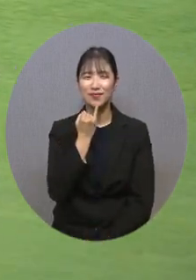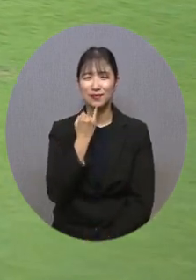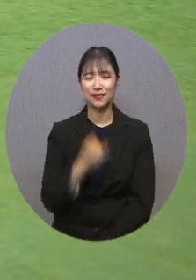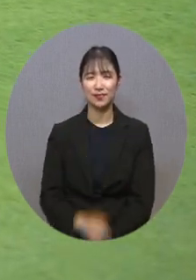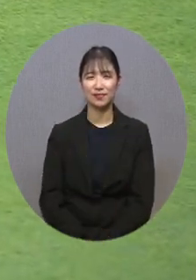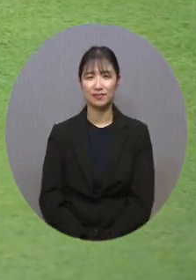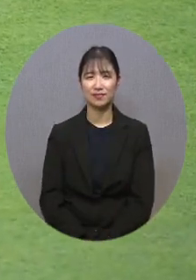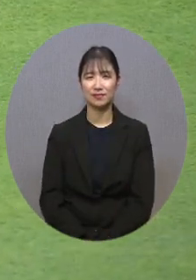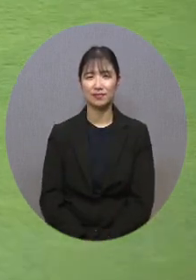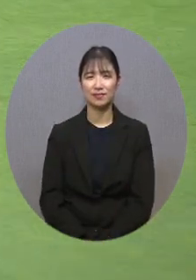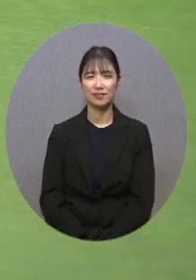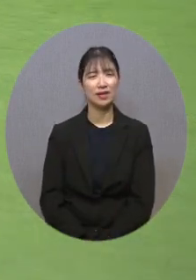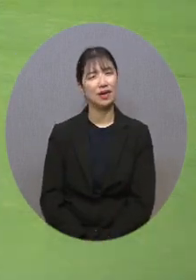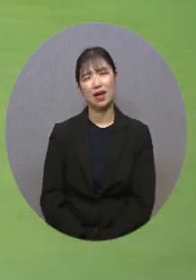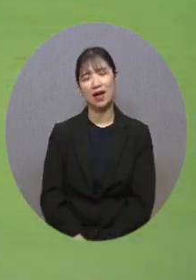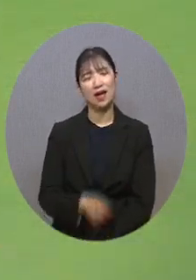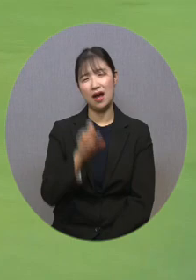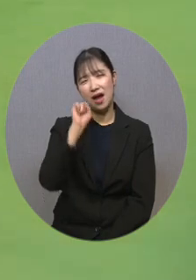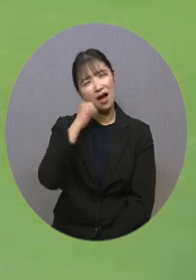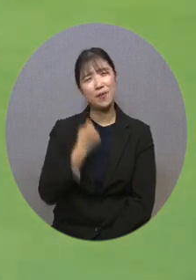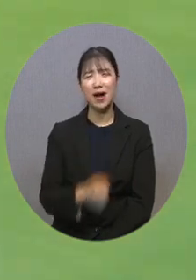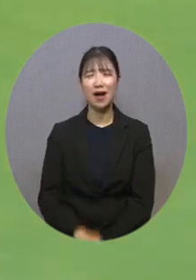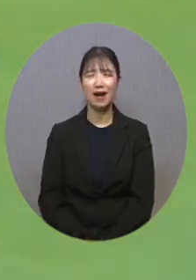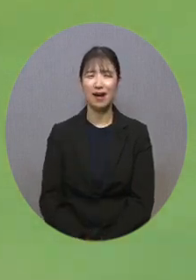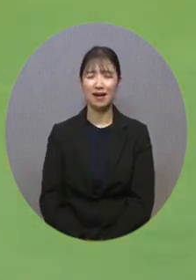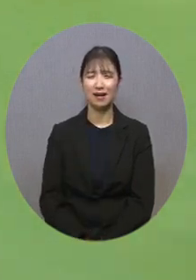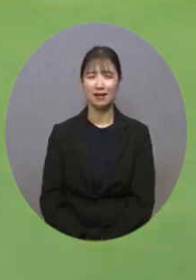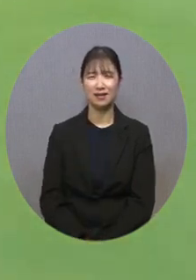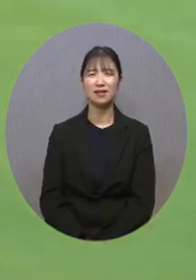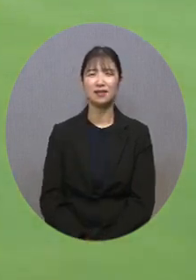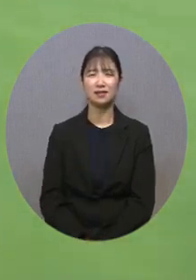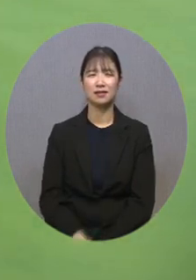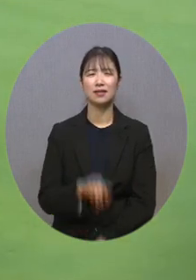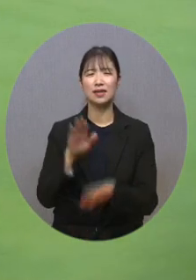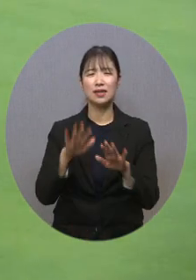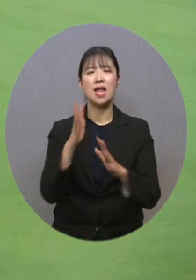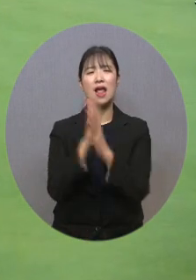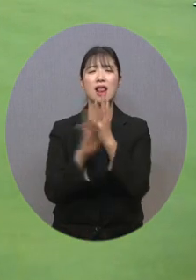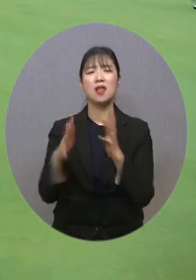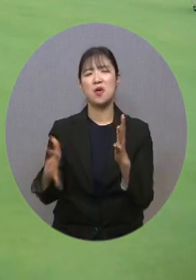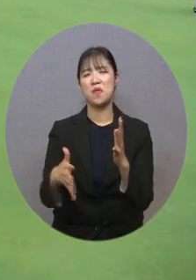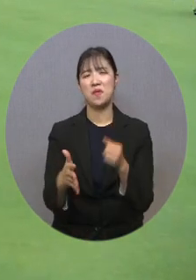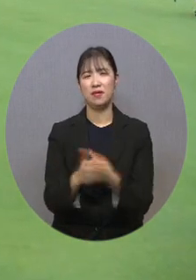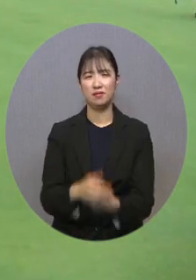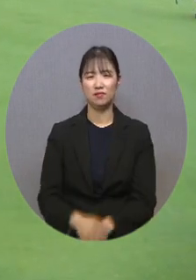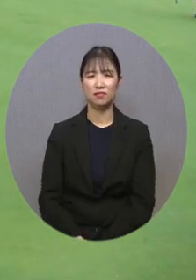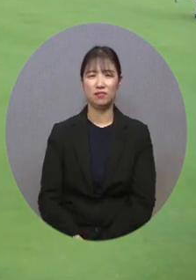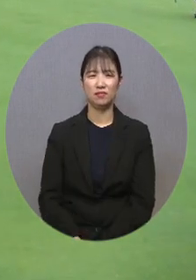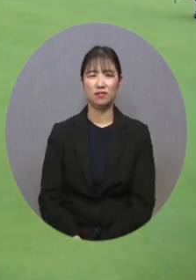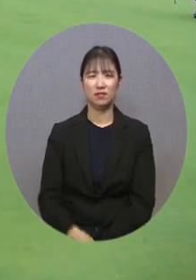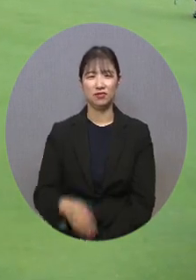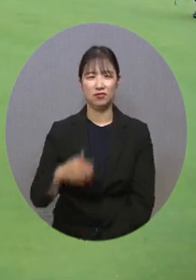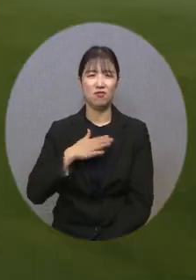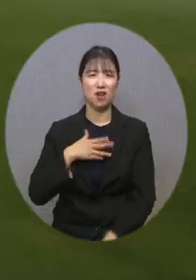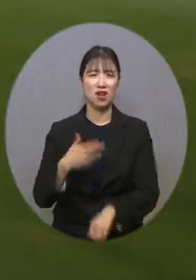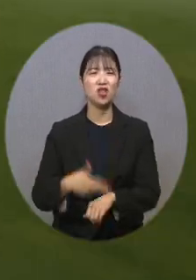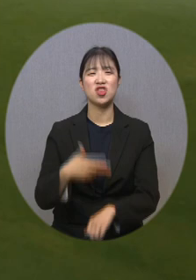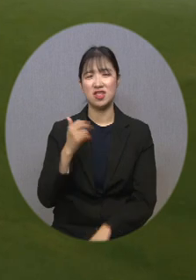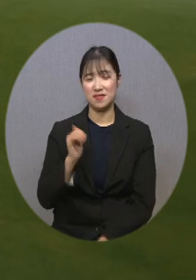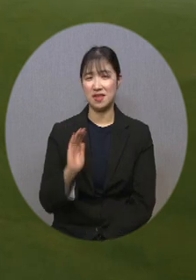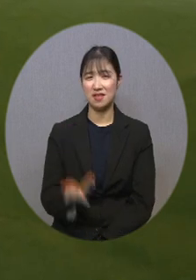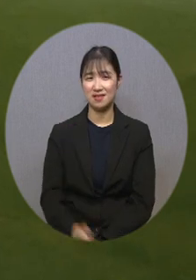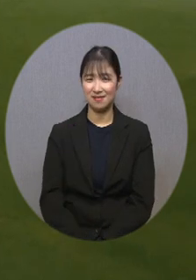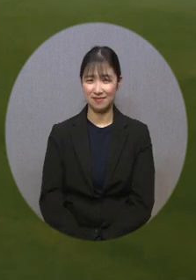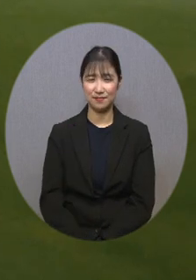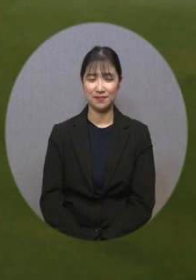괜찮아. 이게 안 되네, 오늘. 거기 너무 잔디가 없어갖고. 우와, 우리가 선생님이 되겠다.